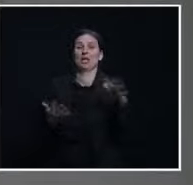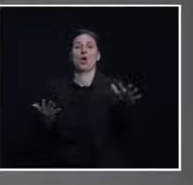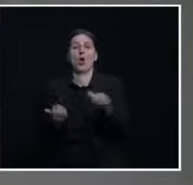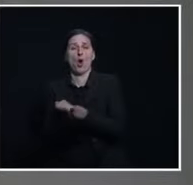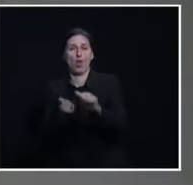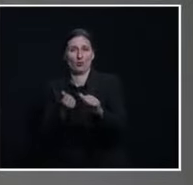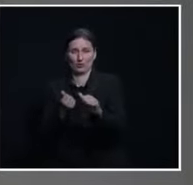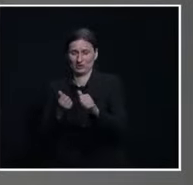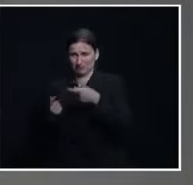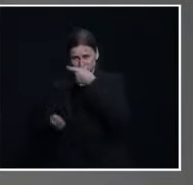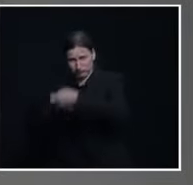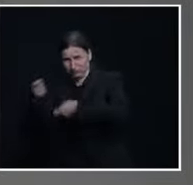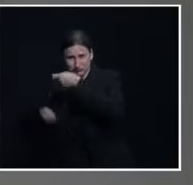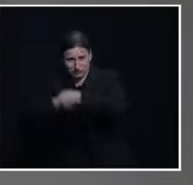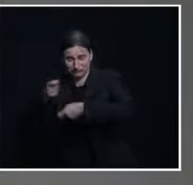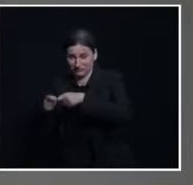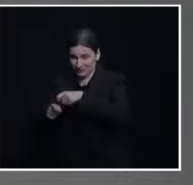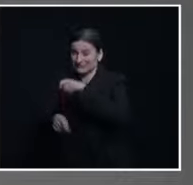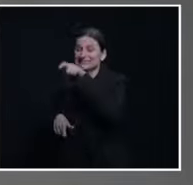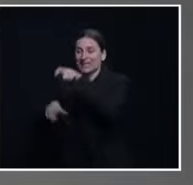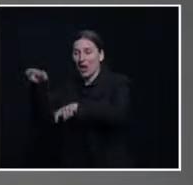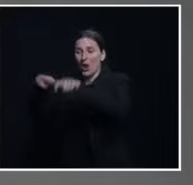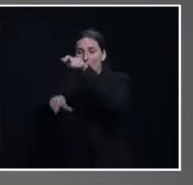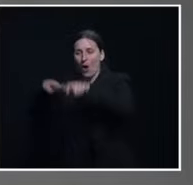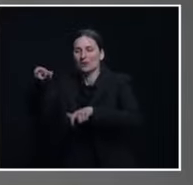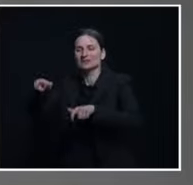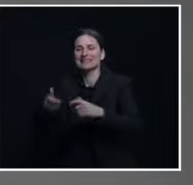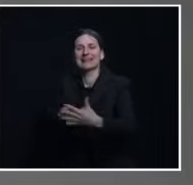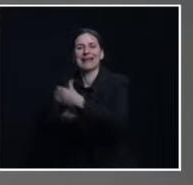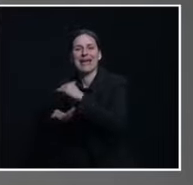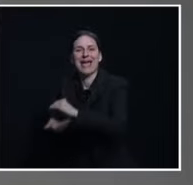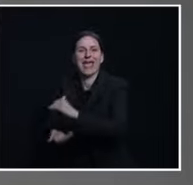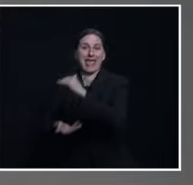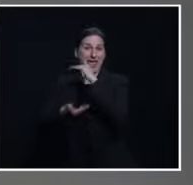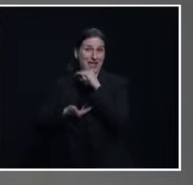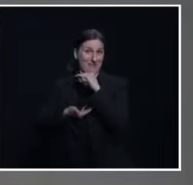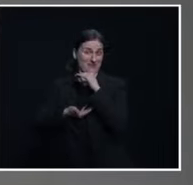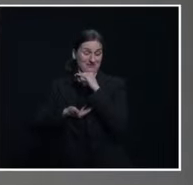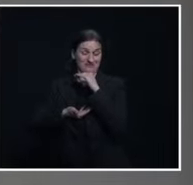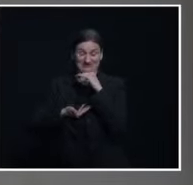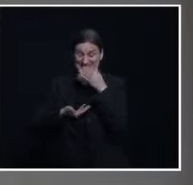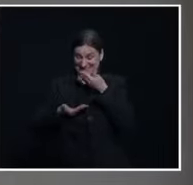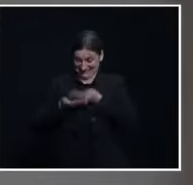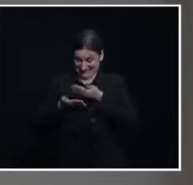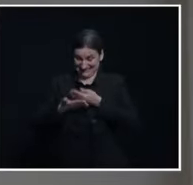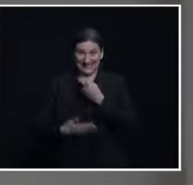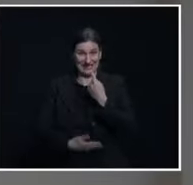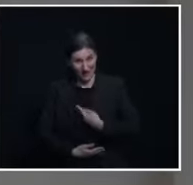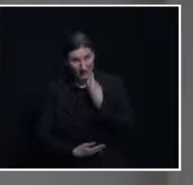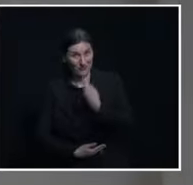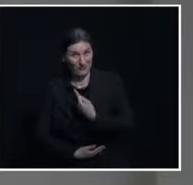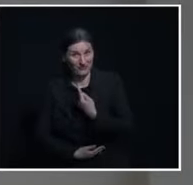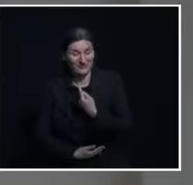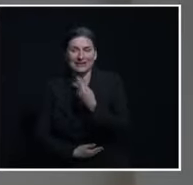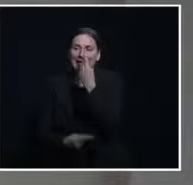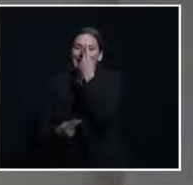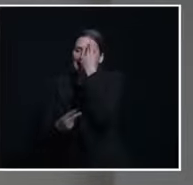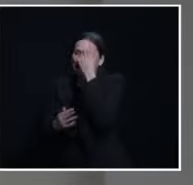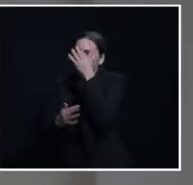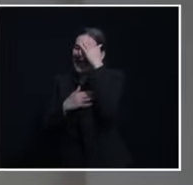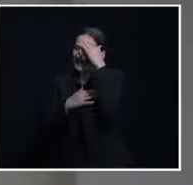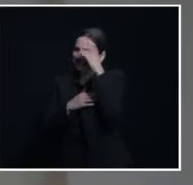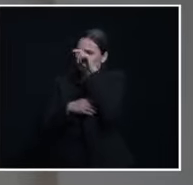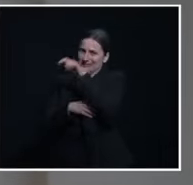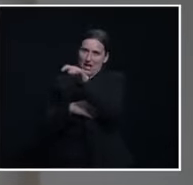Holocaust, die Ermordeten des Holocaust haben uns ein Vermächtnis hinterlassen, dass wir uns an sie erinnern